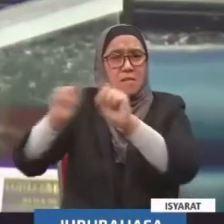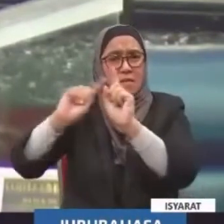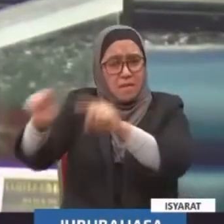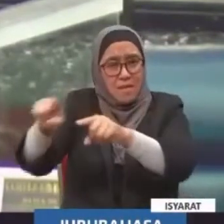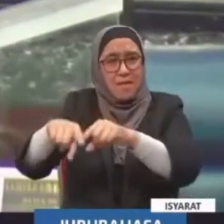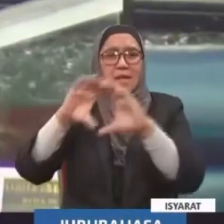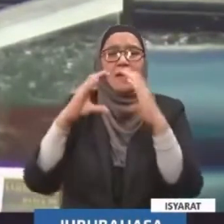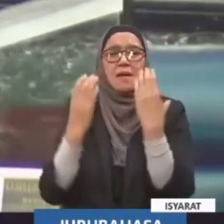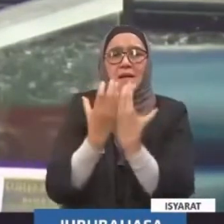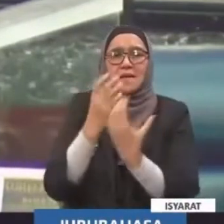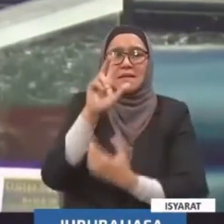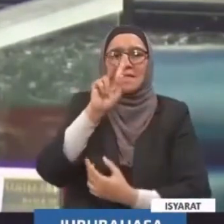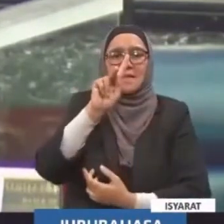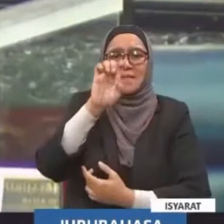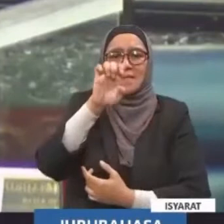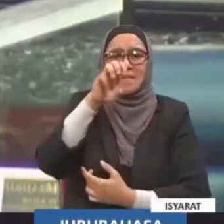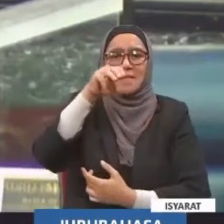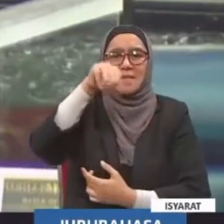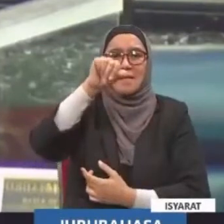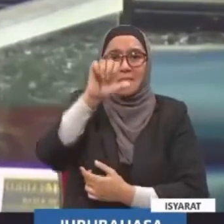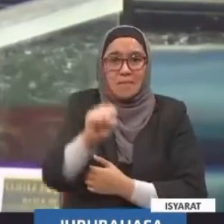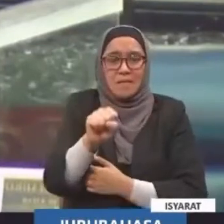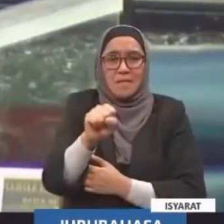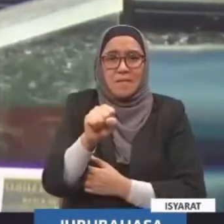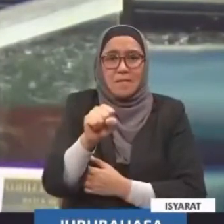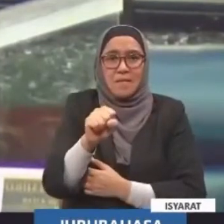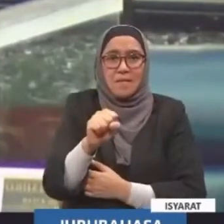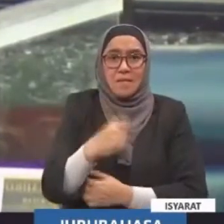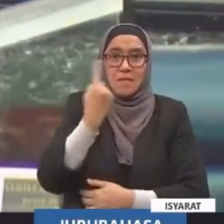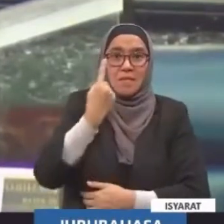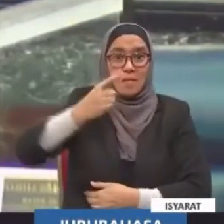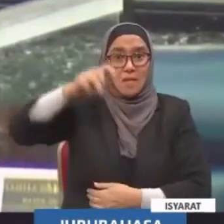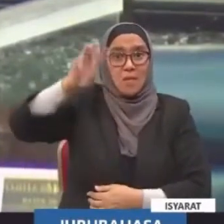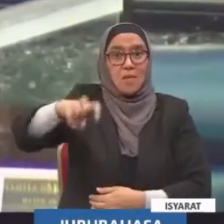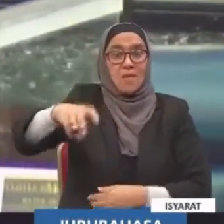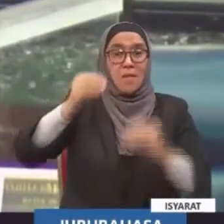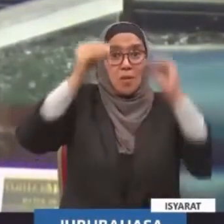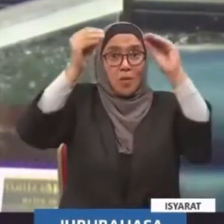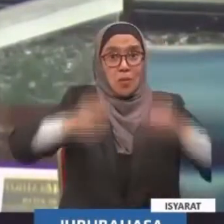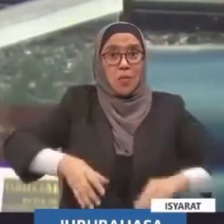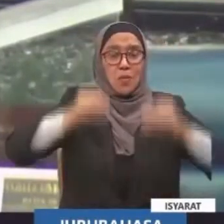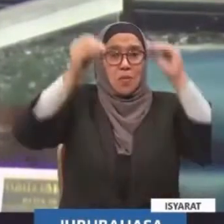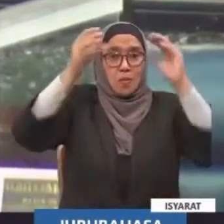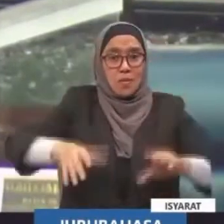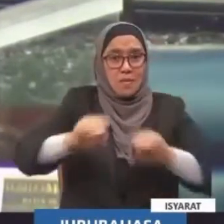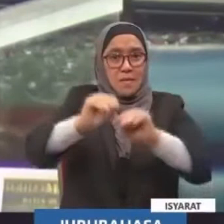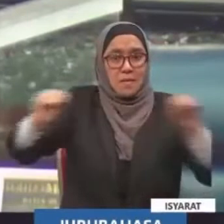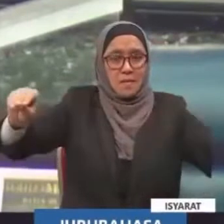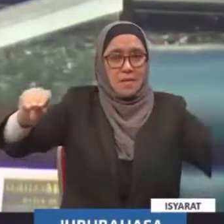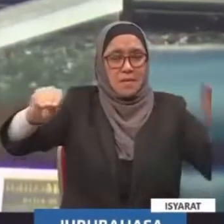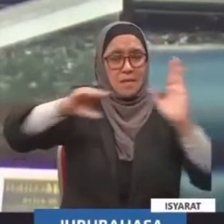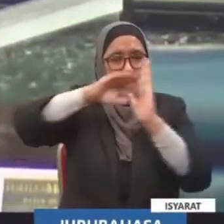satu yang kita wajibkan ialah guru-guru yang mengajar di Kemas ini sekurang-kurangnya mempunyai diploma